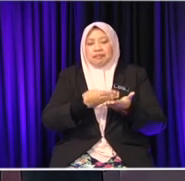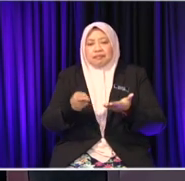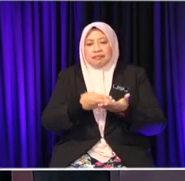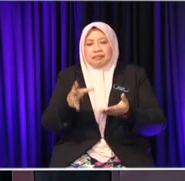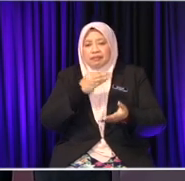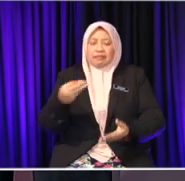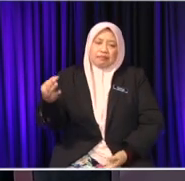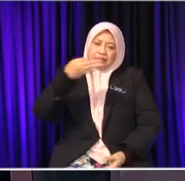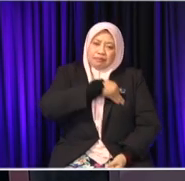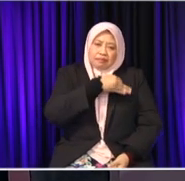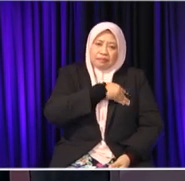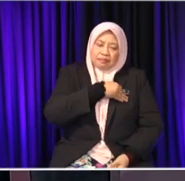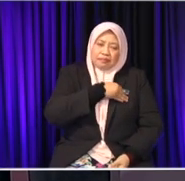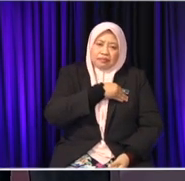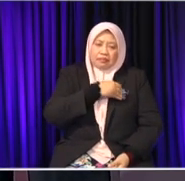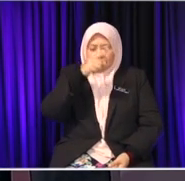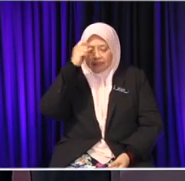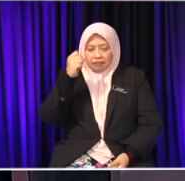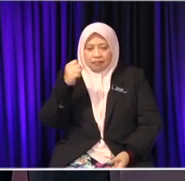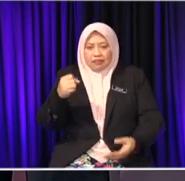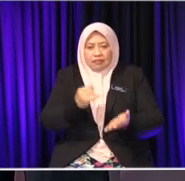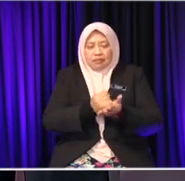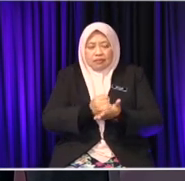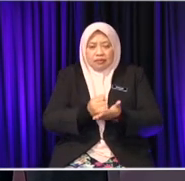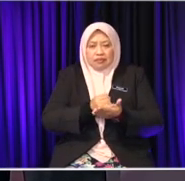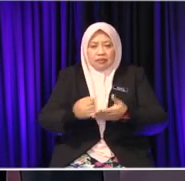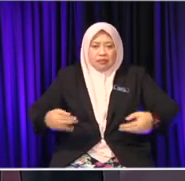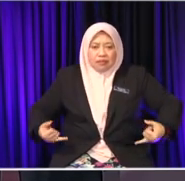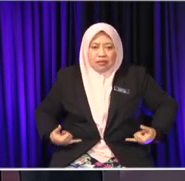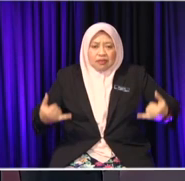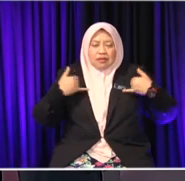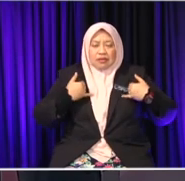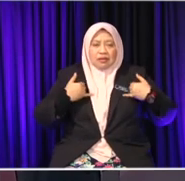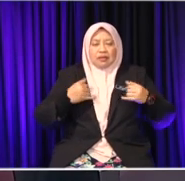berbentuk tabungan kita menabung cuma beda